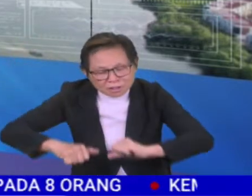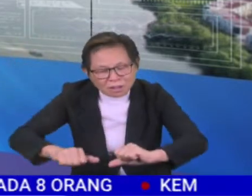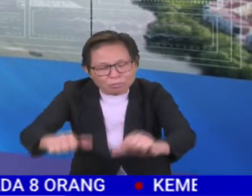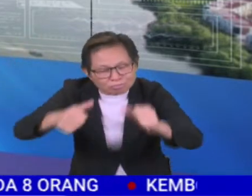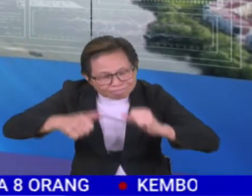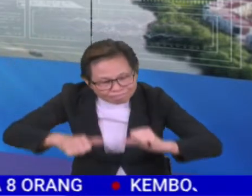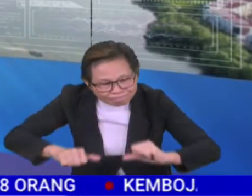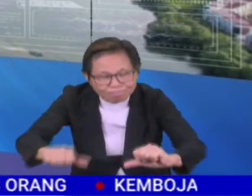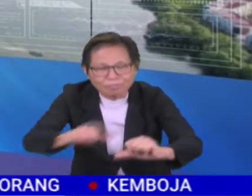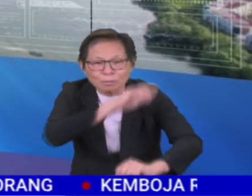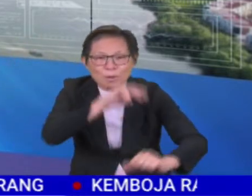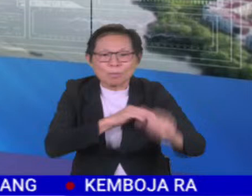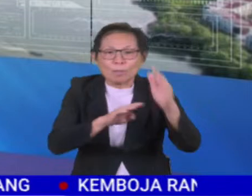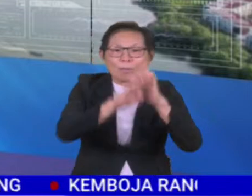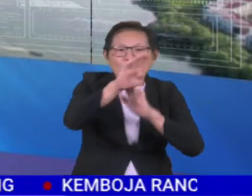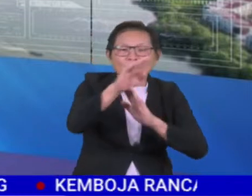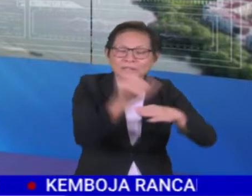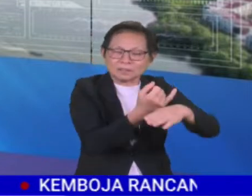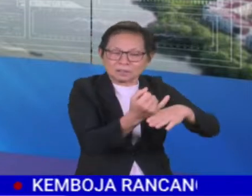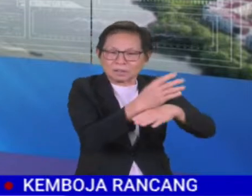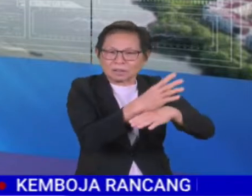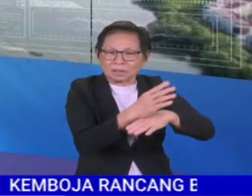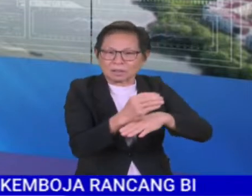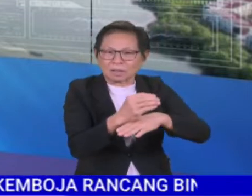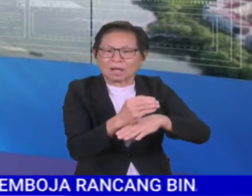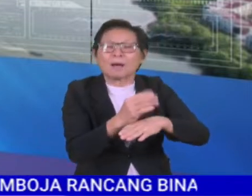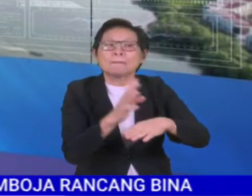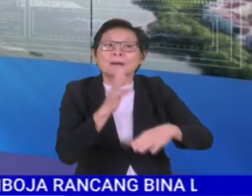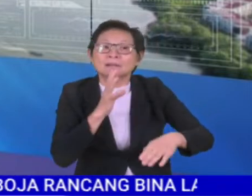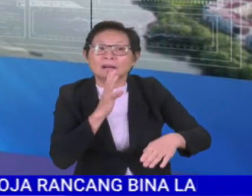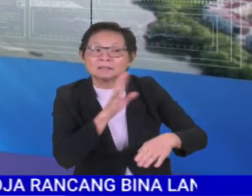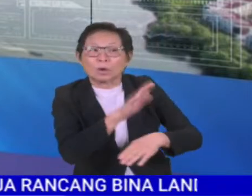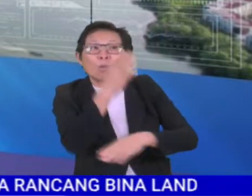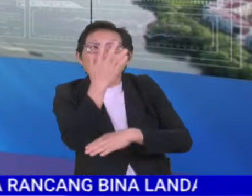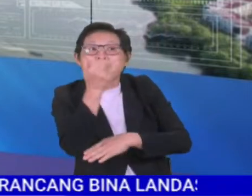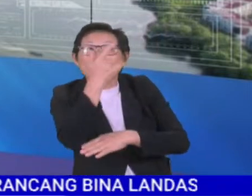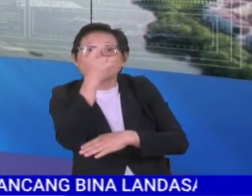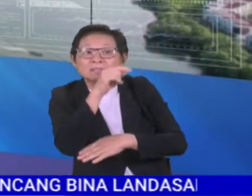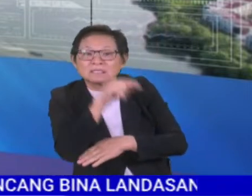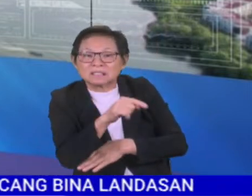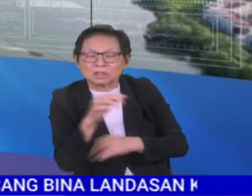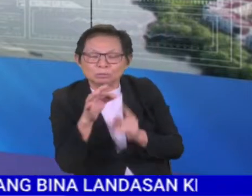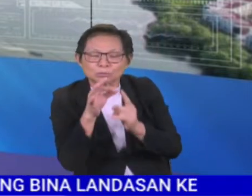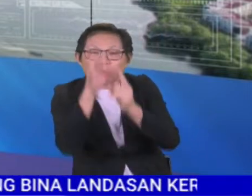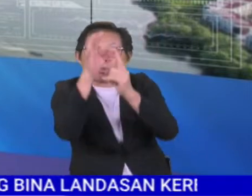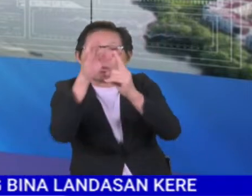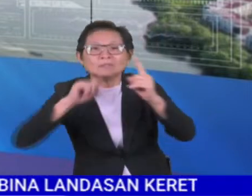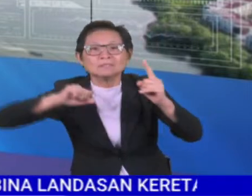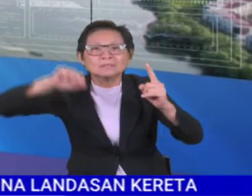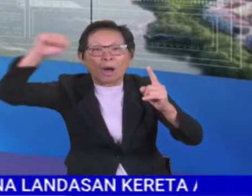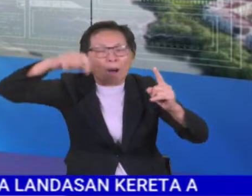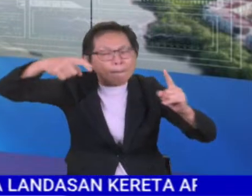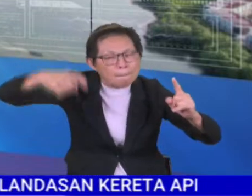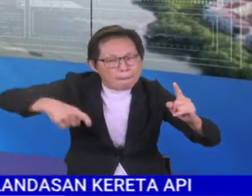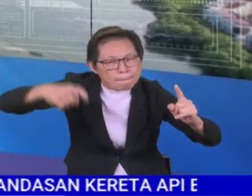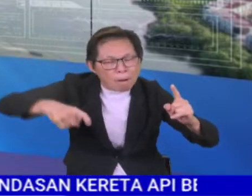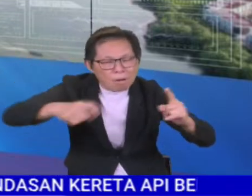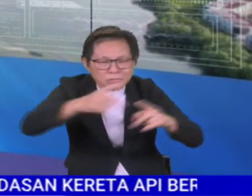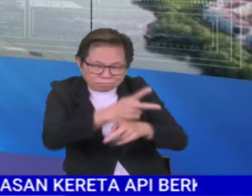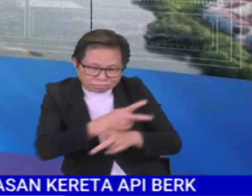berterusan benci pembangunan Perindustrian pungjinse berkata ini karena ia antara keunikan Sabah yang perlu